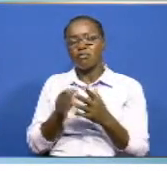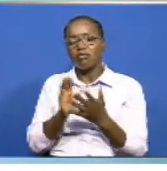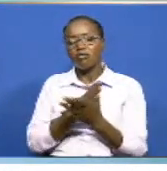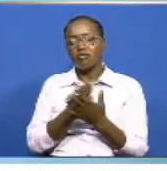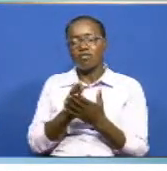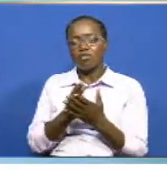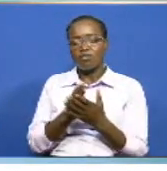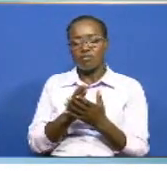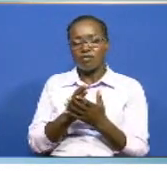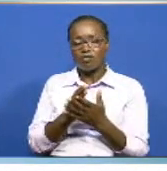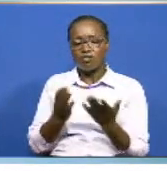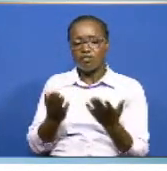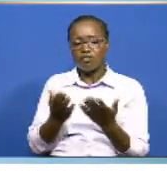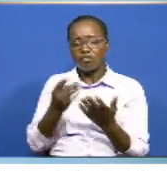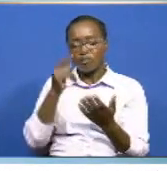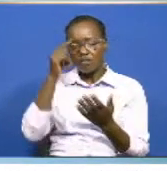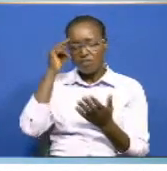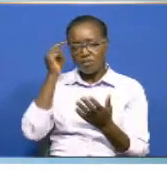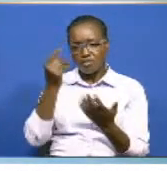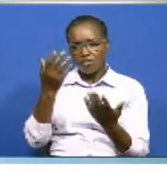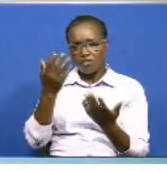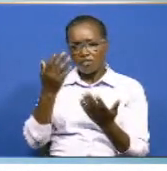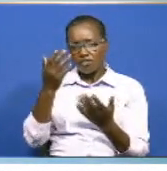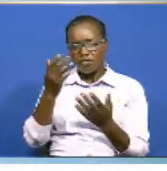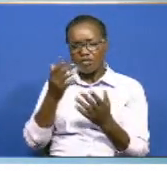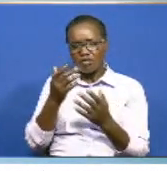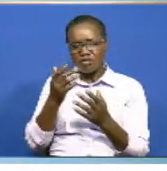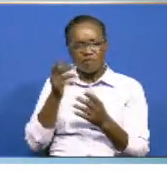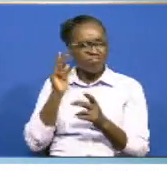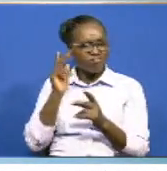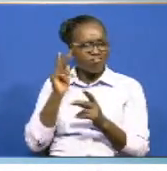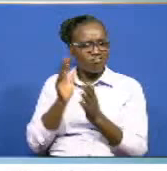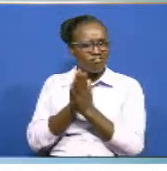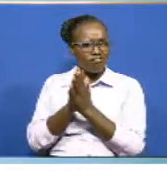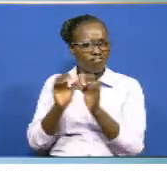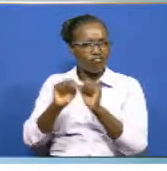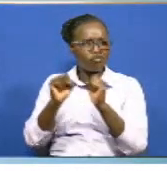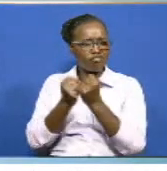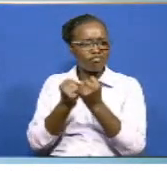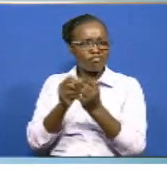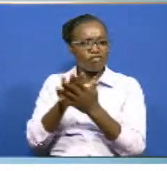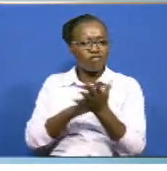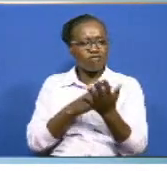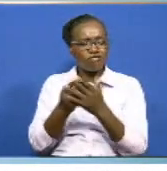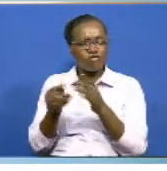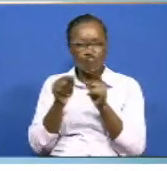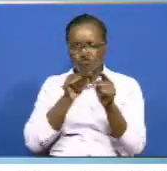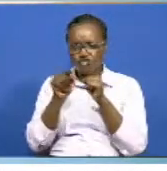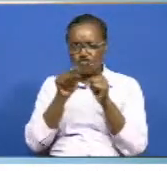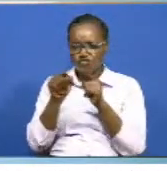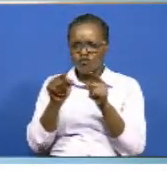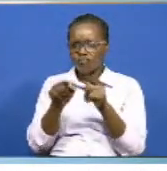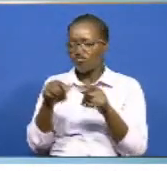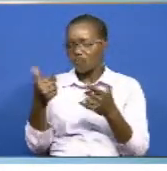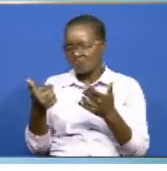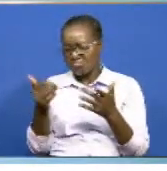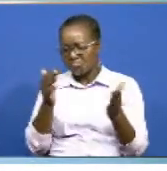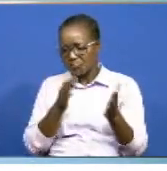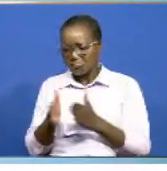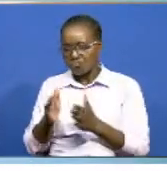watu mbalimbali kwa sababu ya uchochezi kutoka kwa mitandao ya kijamii. Ukiona hata watu wakipanga hata maandamano